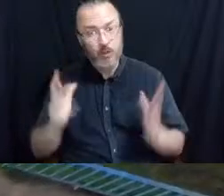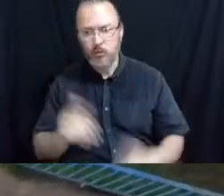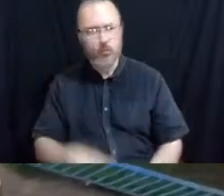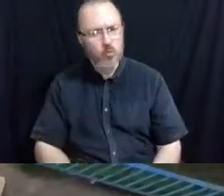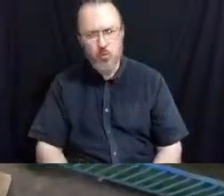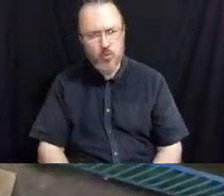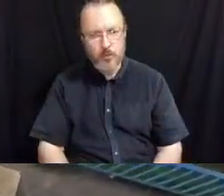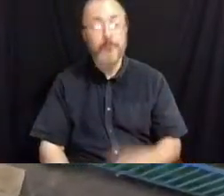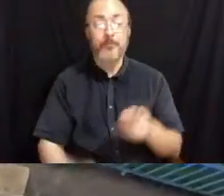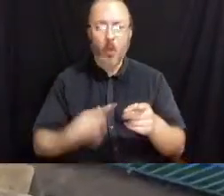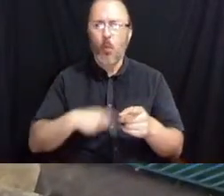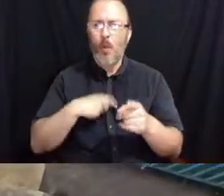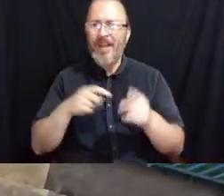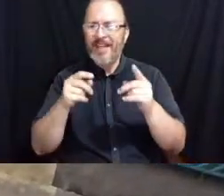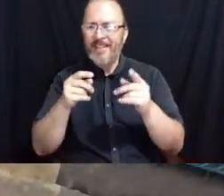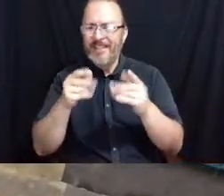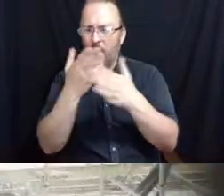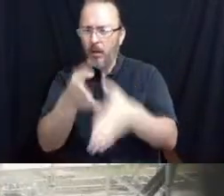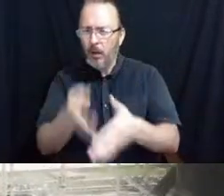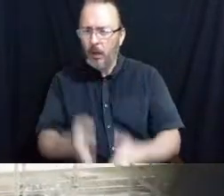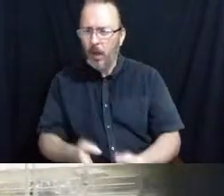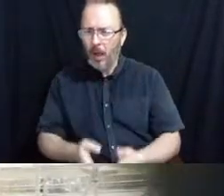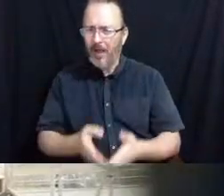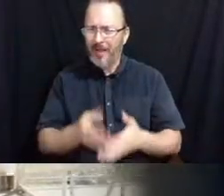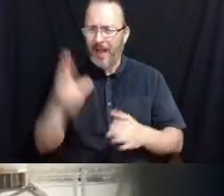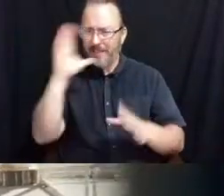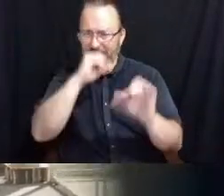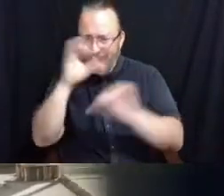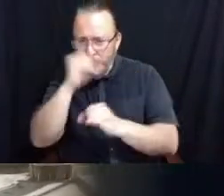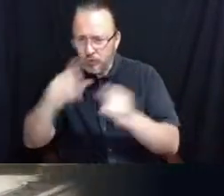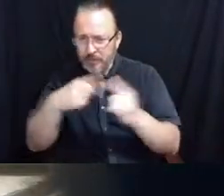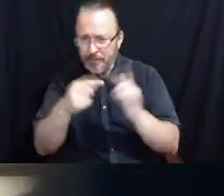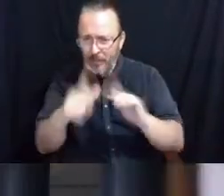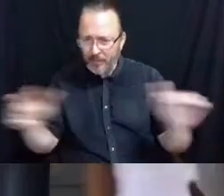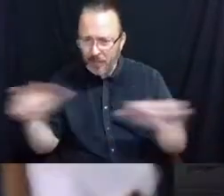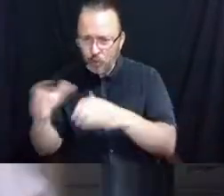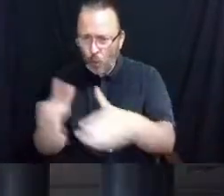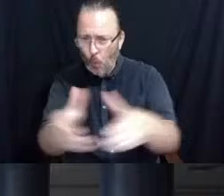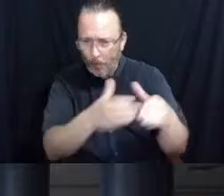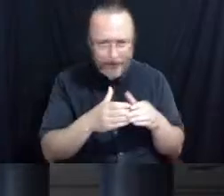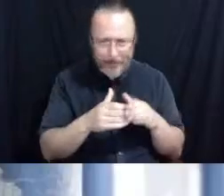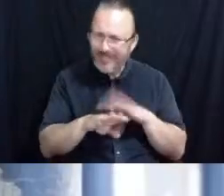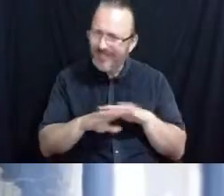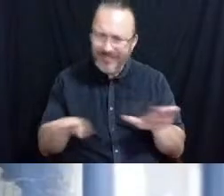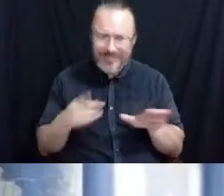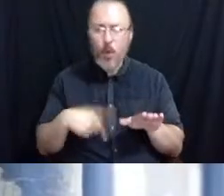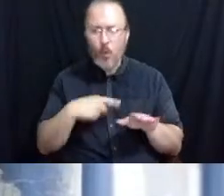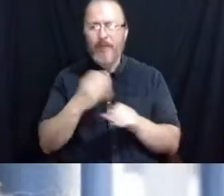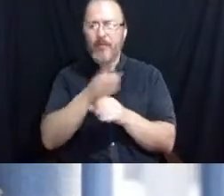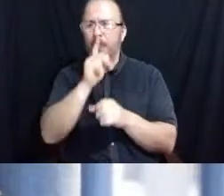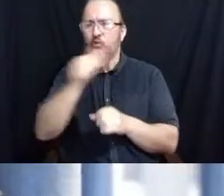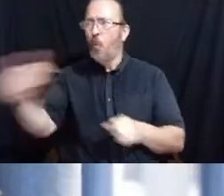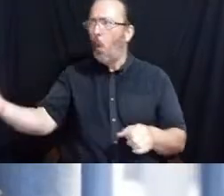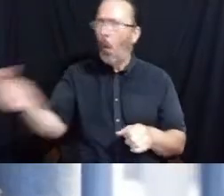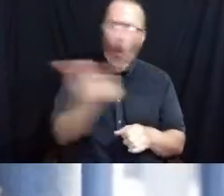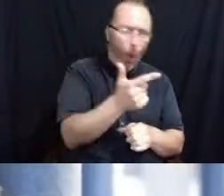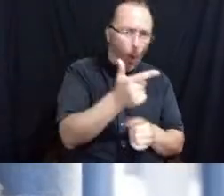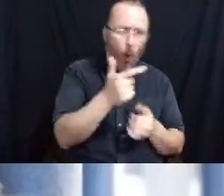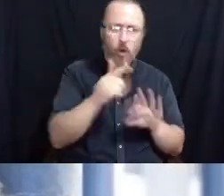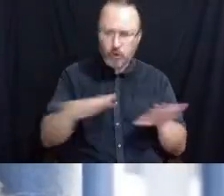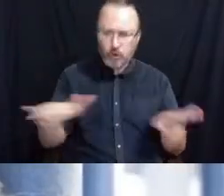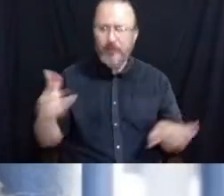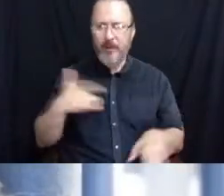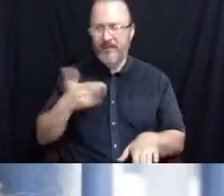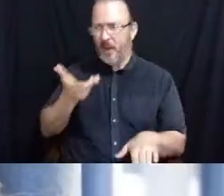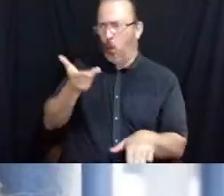Nous devons briser les préjugés au sujet de certains groupes particuliers pour veiller à ce que tous les enfants se sentent bienvenus à l'école et aient la possibilité de s'y épanouir.